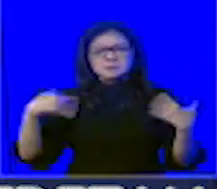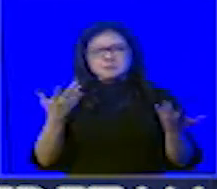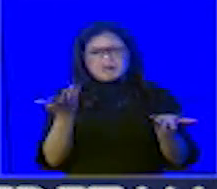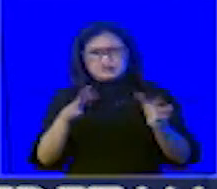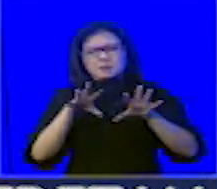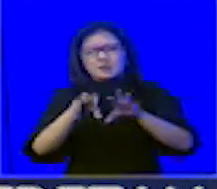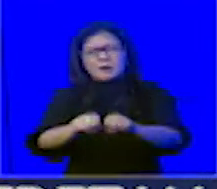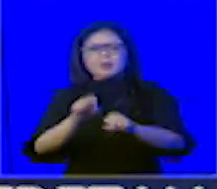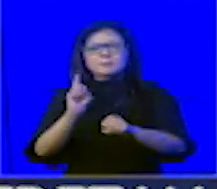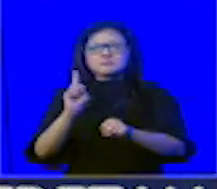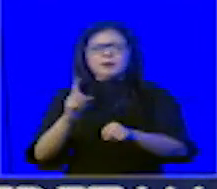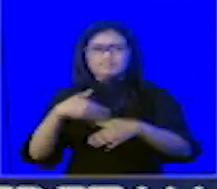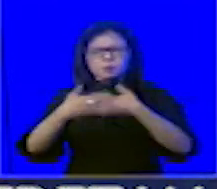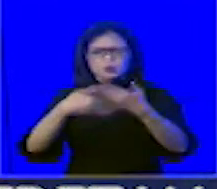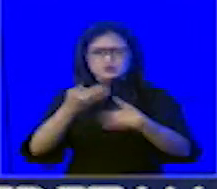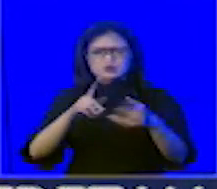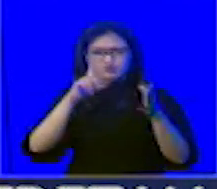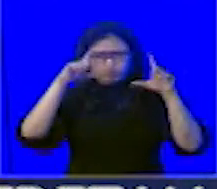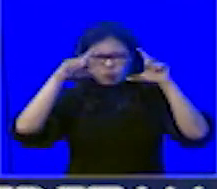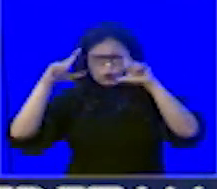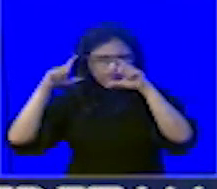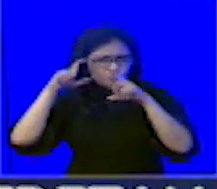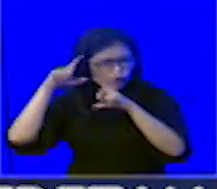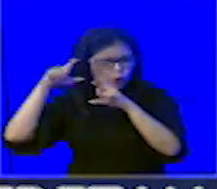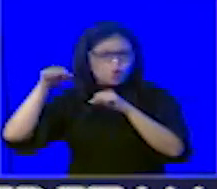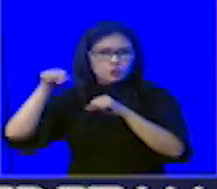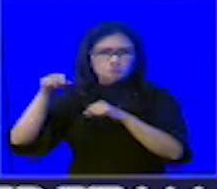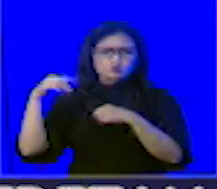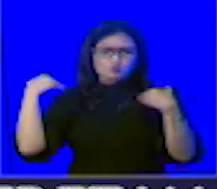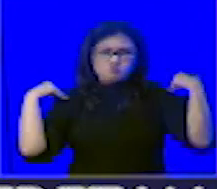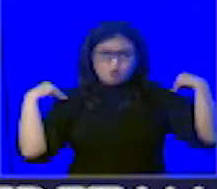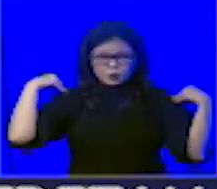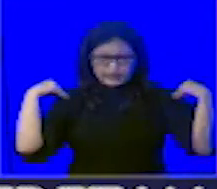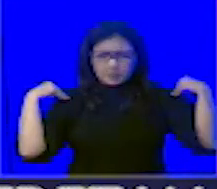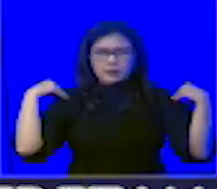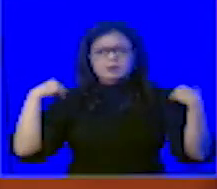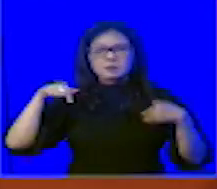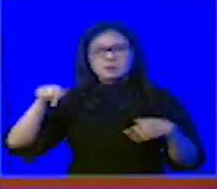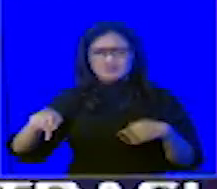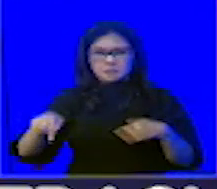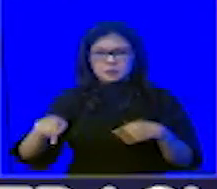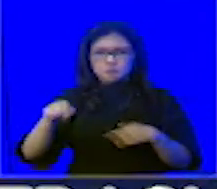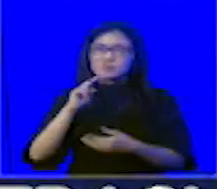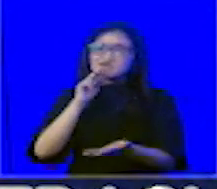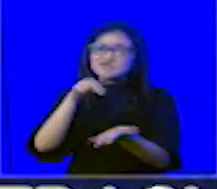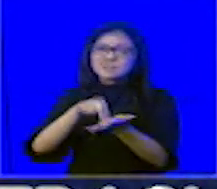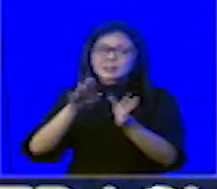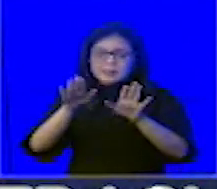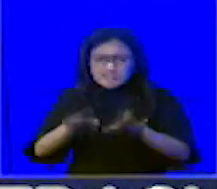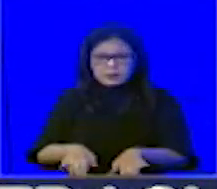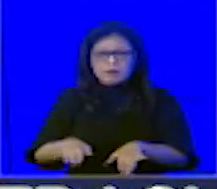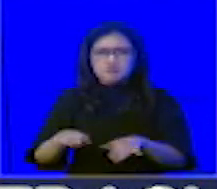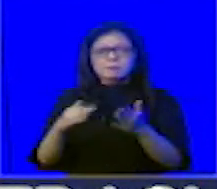pemotretan. Model cantik ini diketahui menyalahi izin tinggal. Selanjutnya, kedua wanita ini akan menjalani